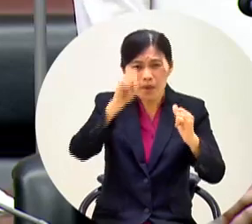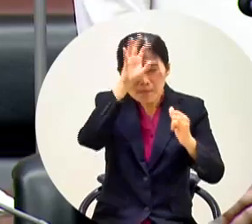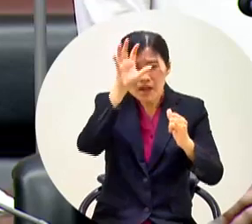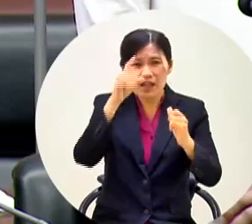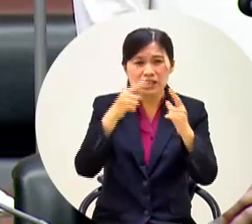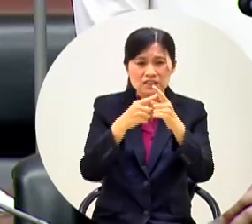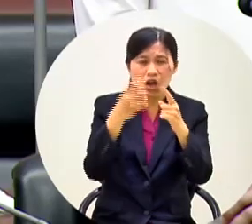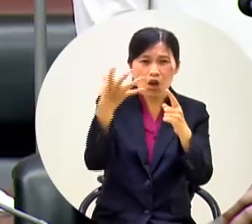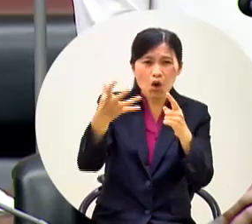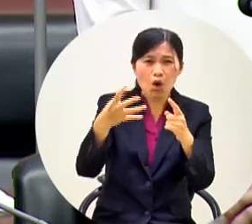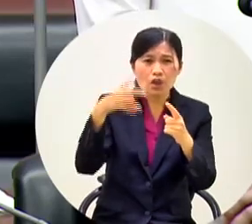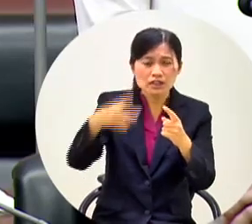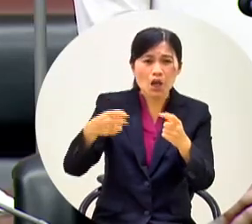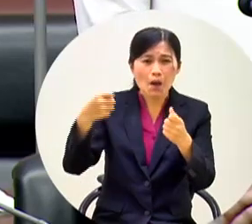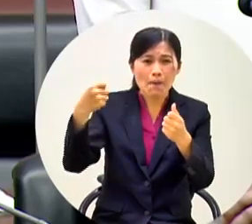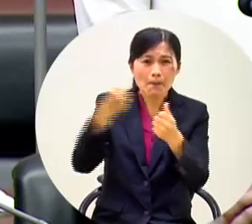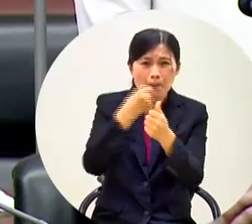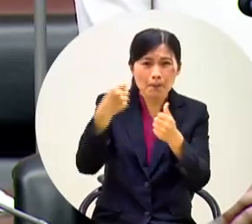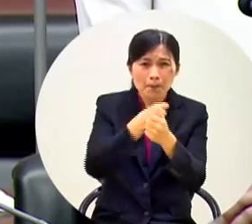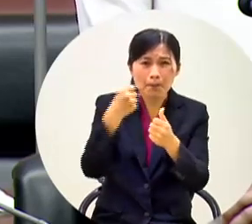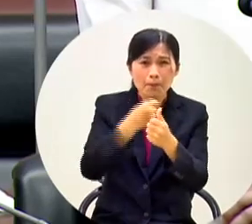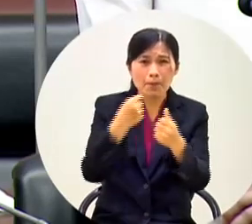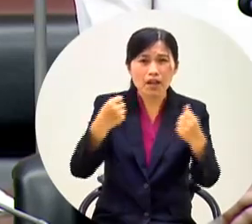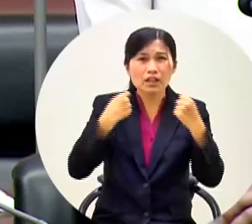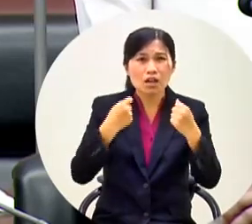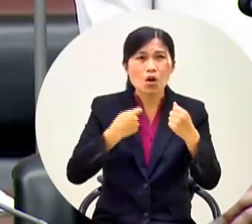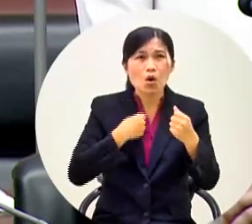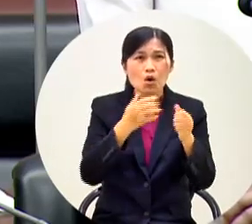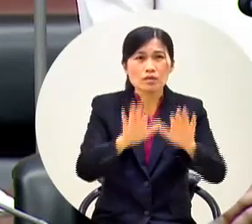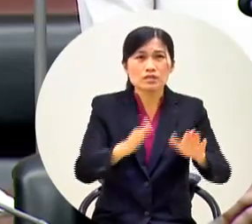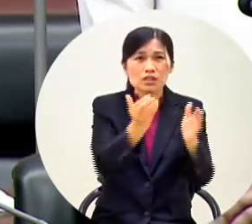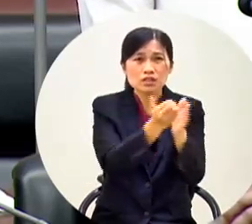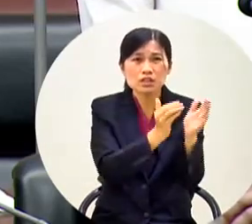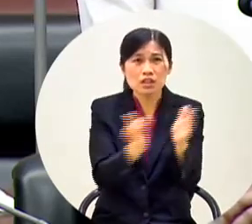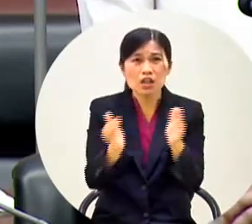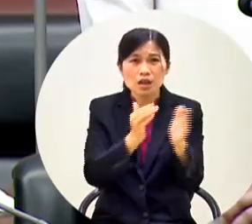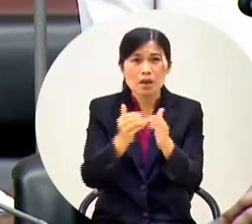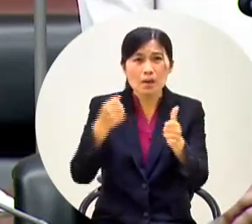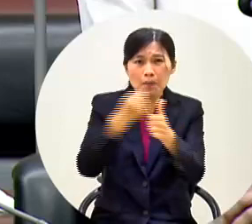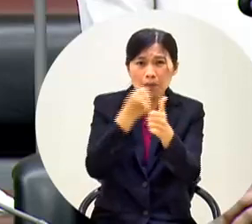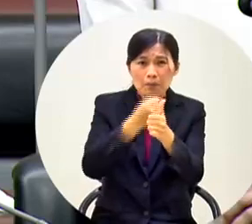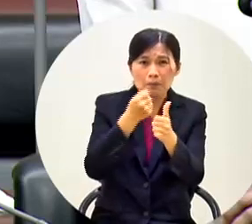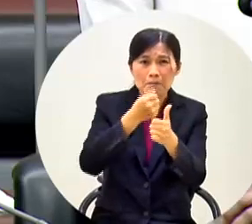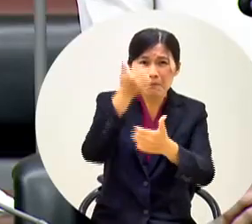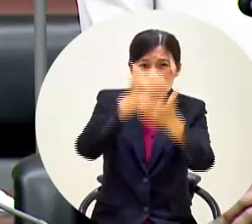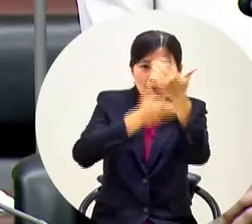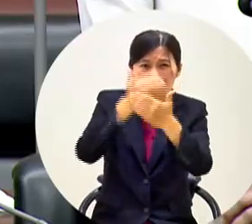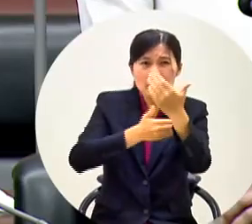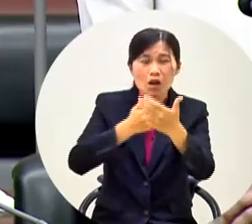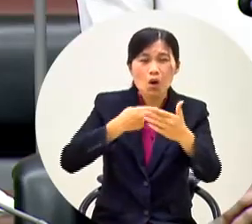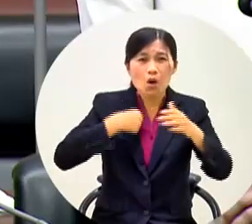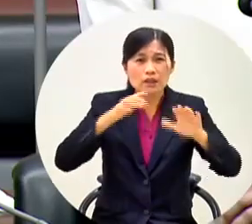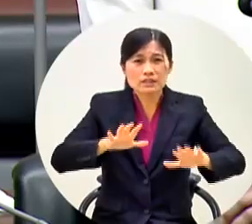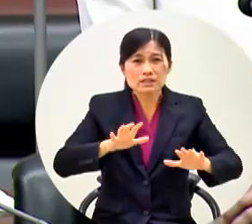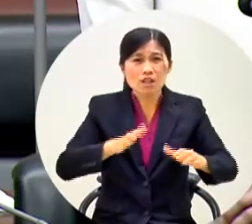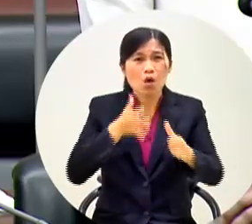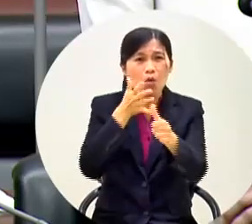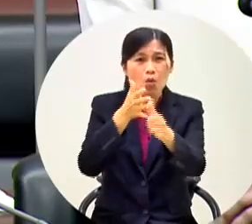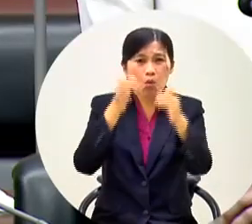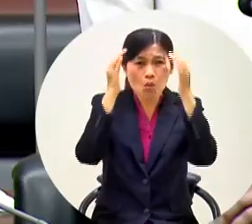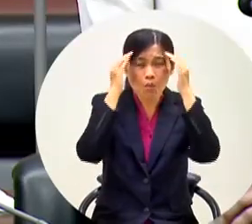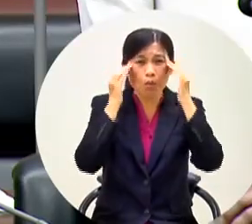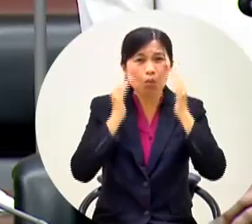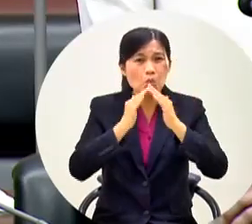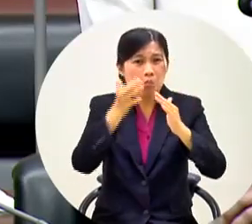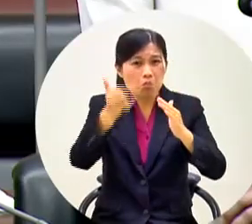我们今天也准备了很多他们暴力的影像。本来我今天要请问韩国瑜市长的，高雄最重要的